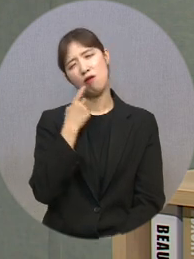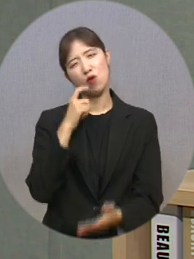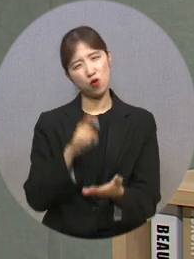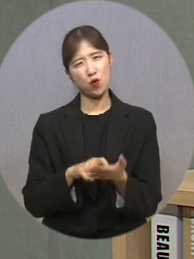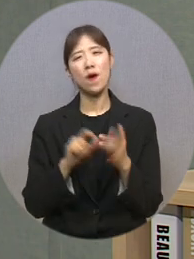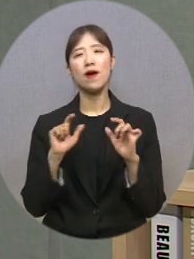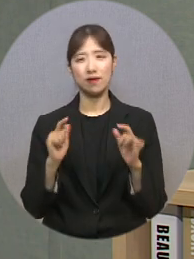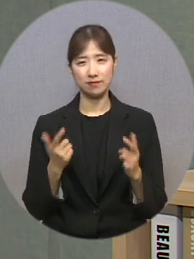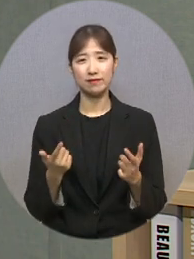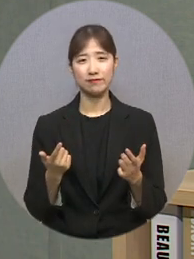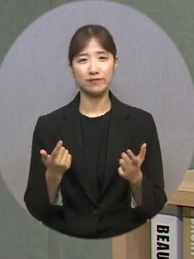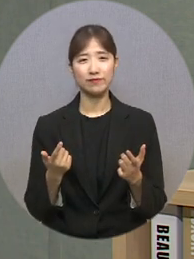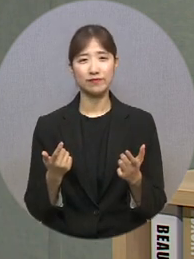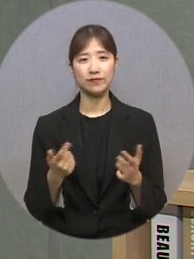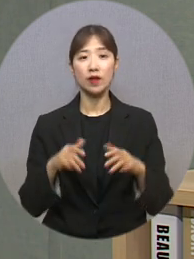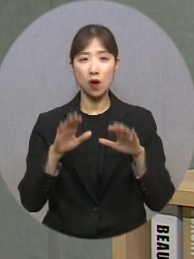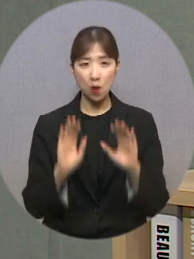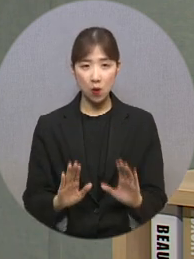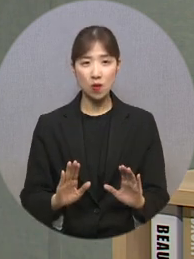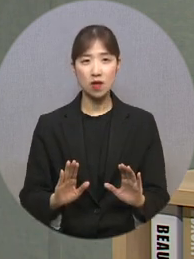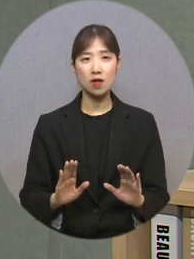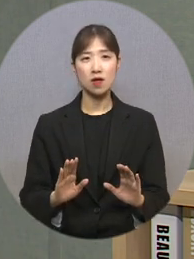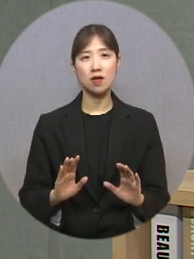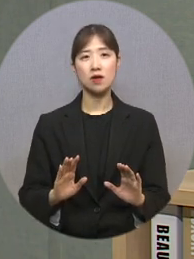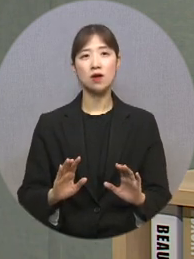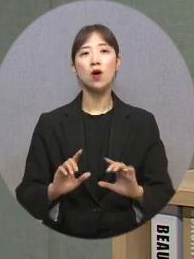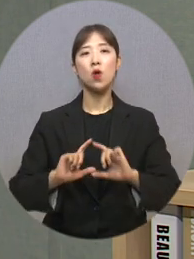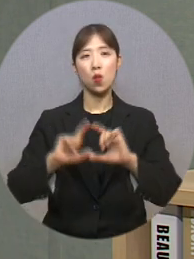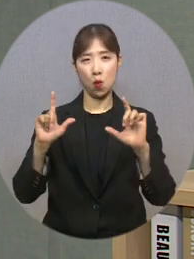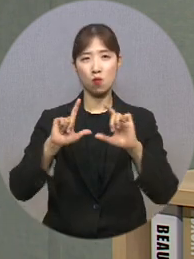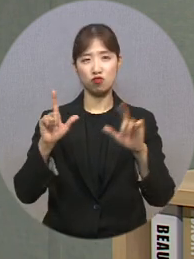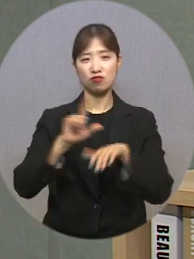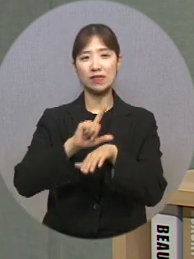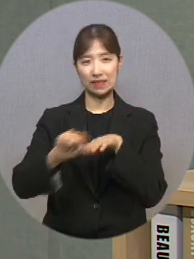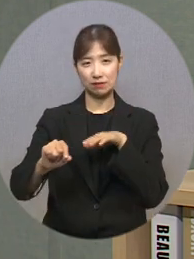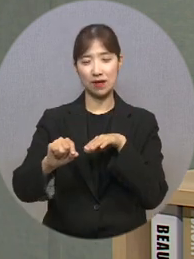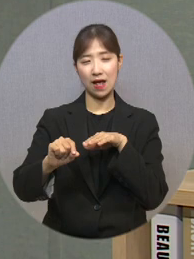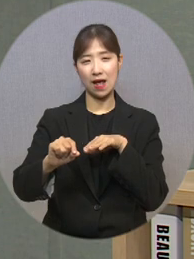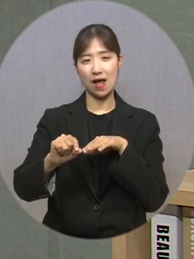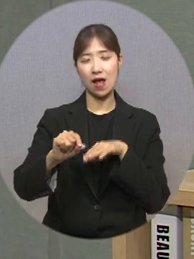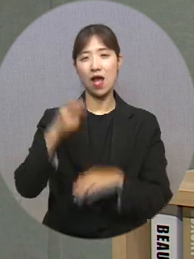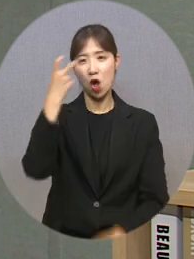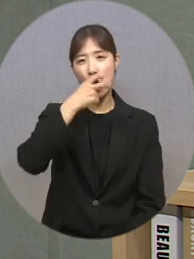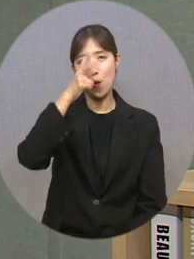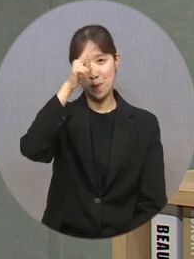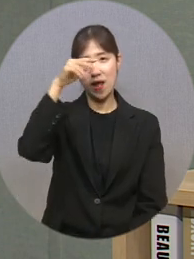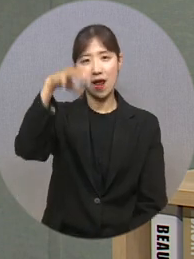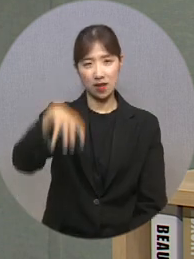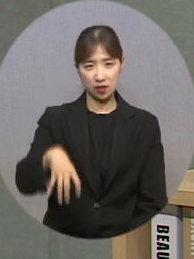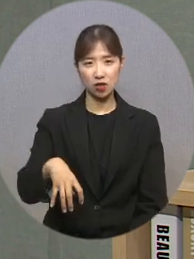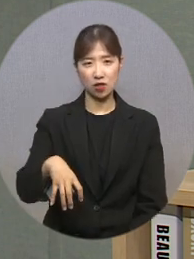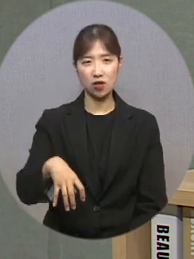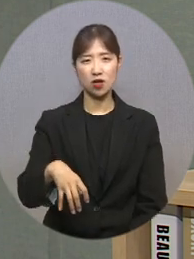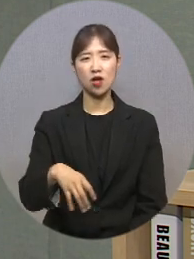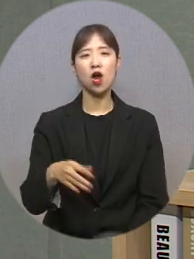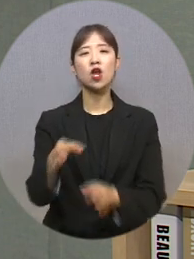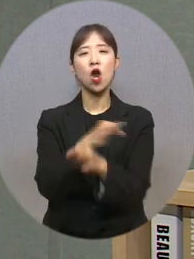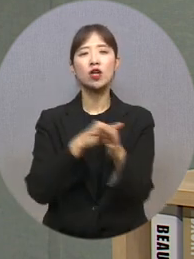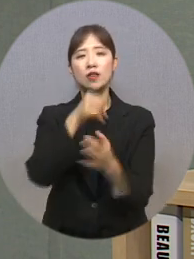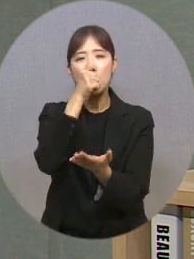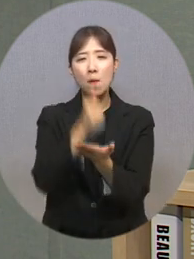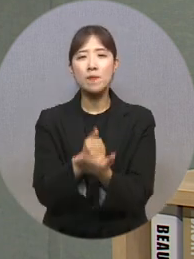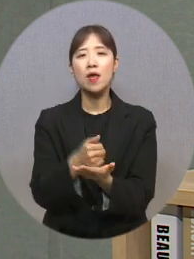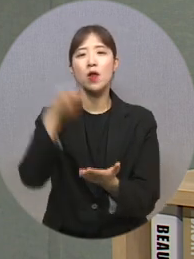수월지는 않은 것 같습니다. 오늘은 동부지검 주요 경제